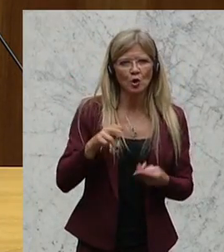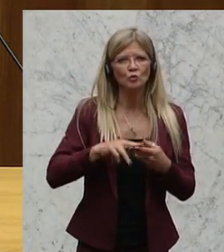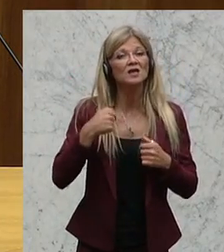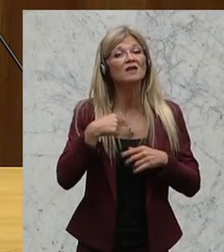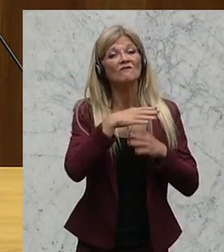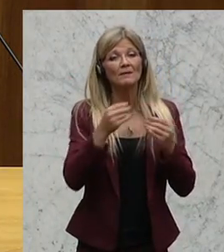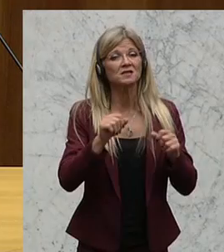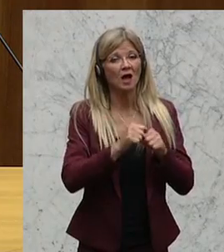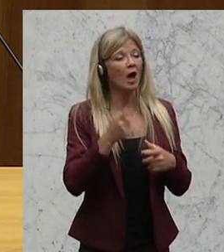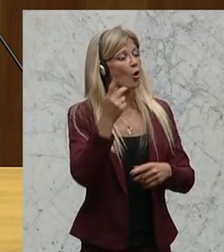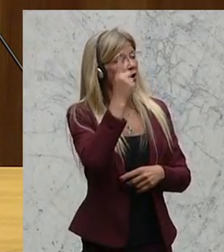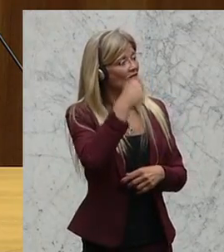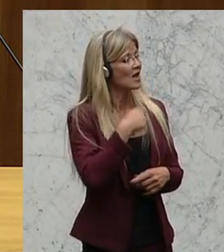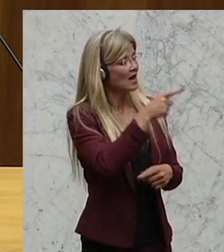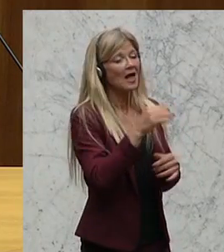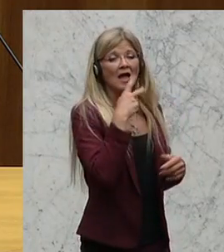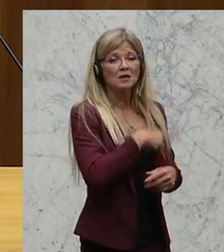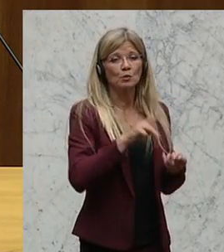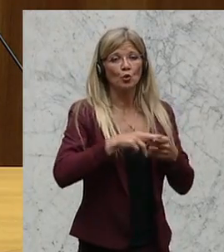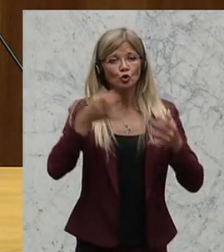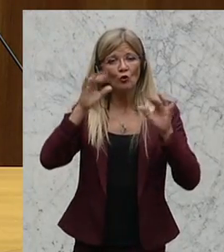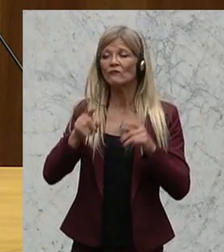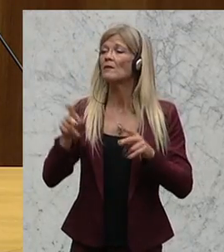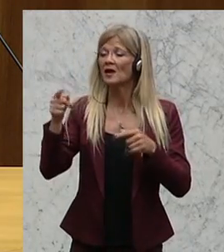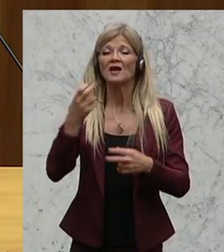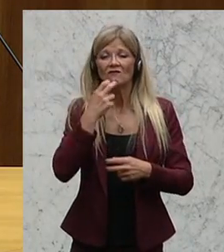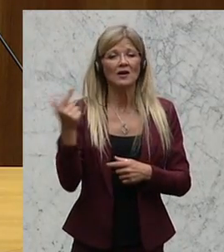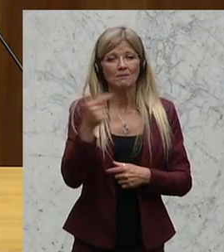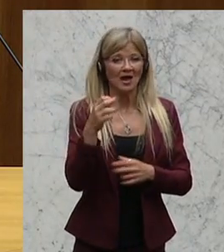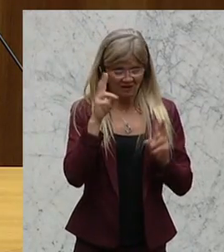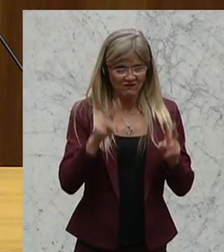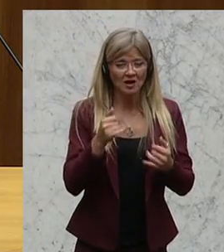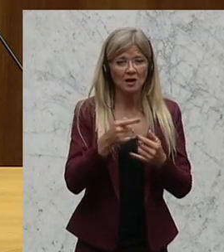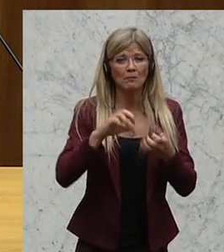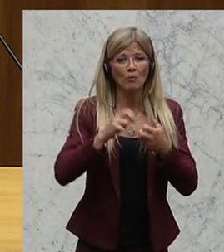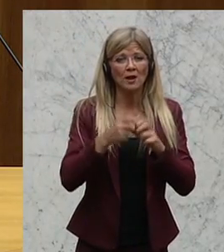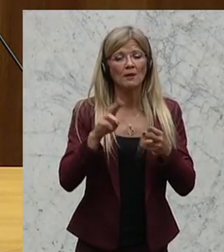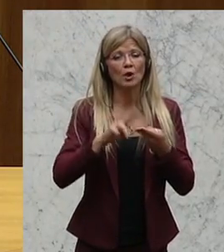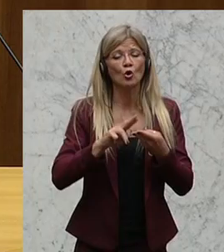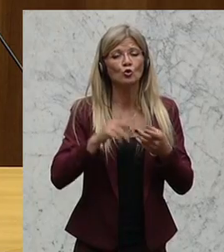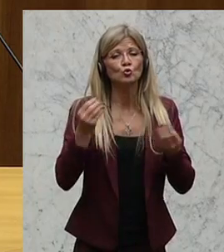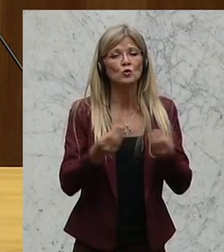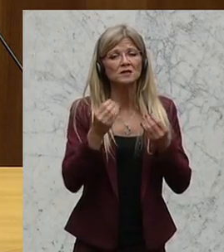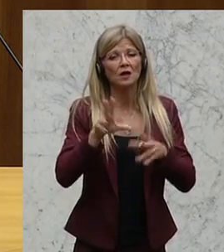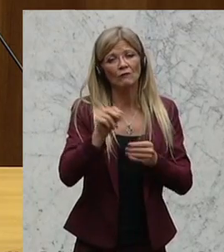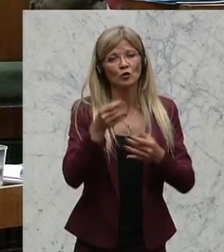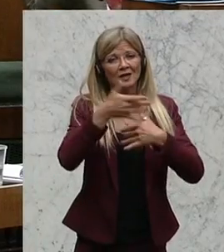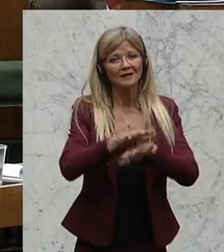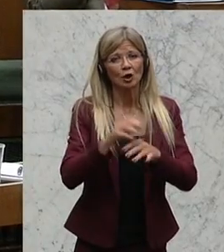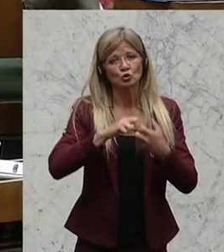den Willen bei der SPÖ wie auch bei der ÖVP, tatsächlich die Probleme und Ursachen unserer Integration in den Griff zu kriegen. Danke.